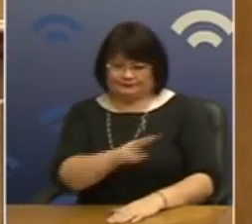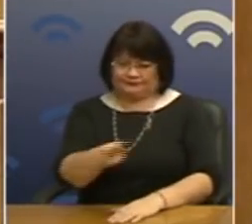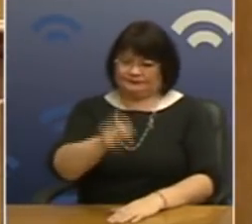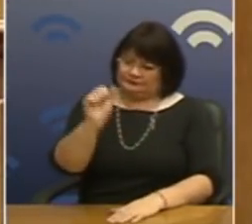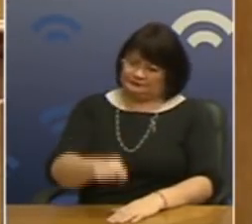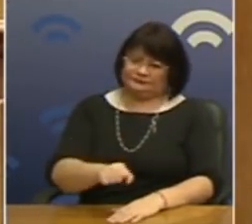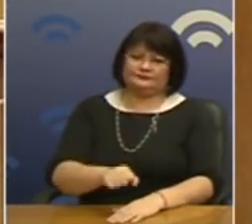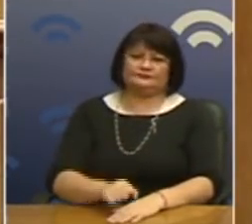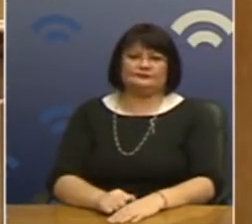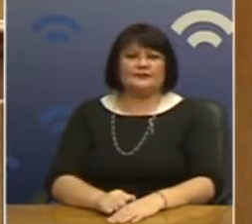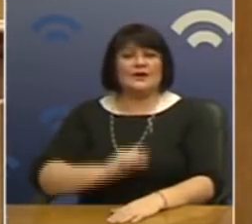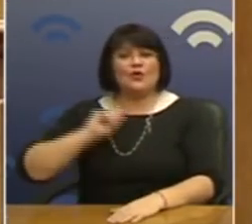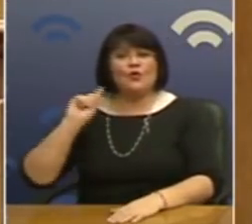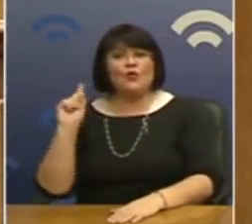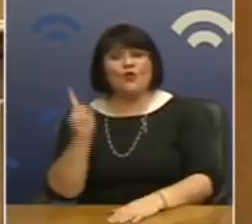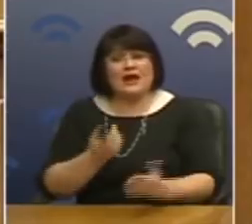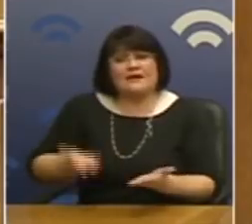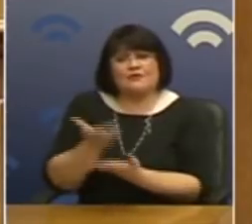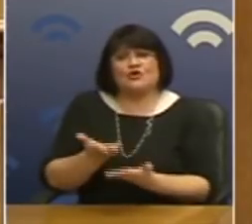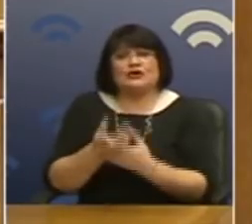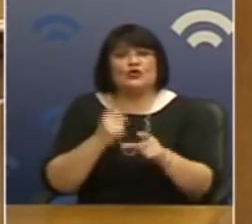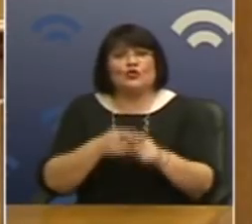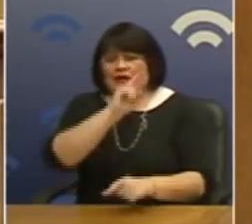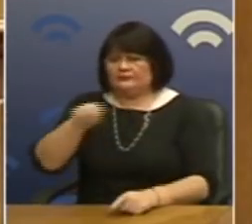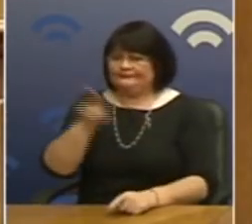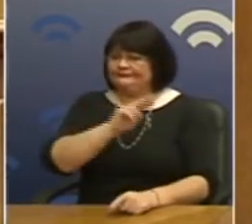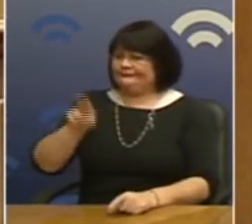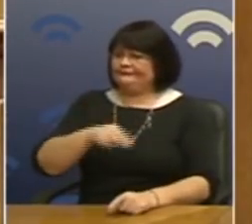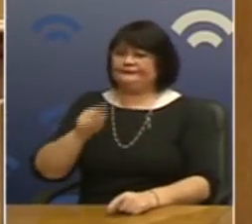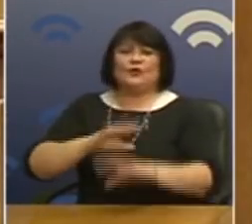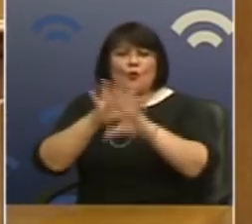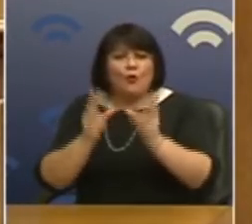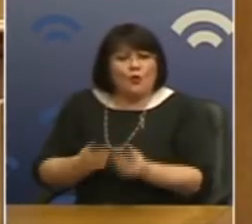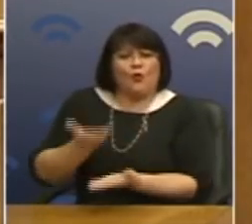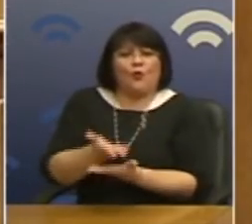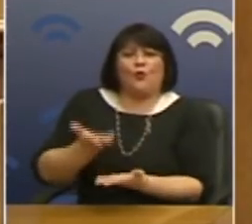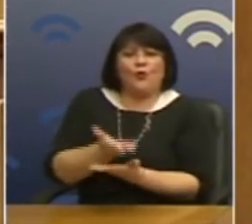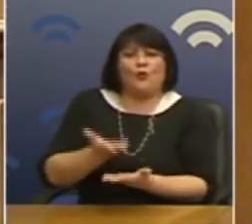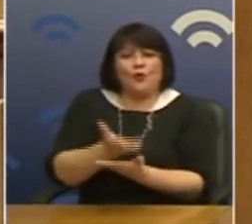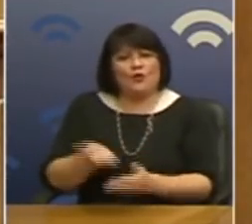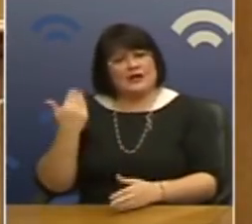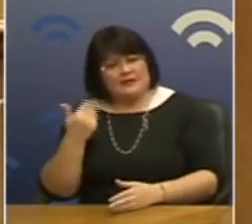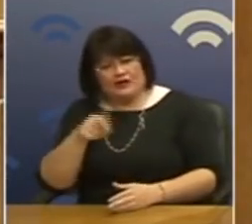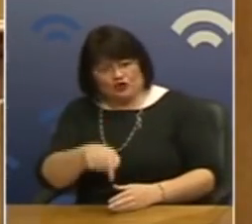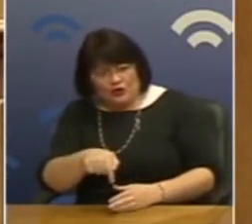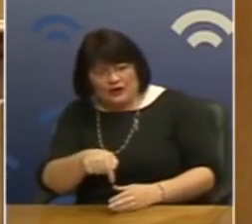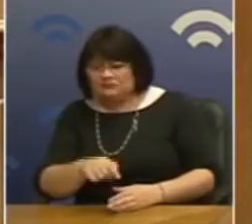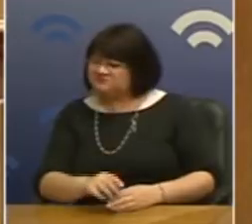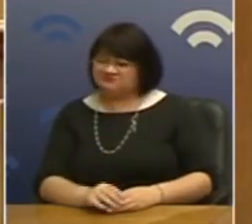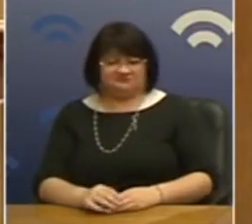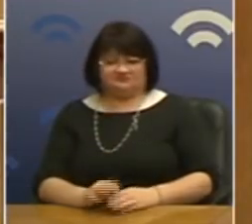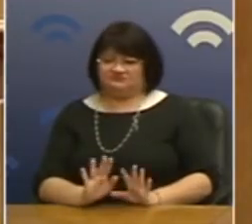απόρριψη όλων των προτάσεων του ΚΚΕ και στην προτείνουσα προηγούμενη και στην